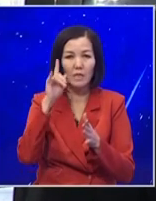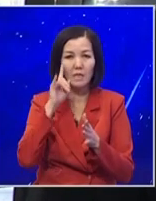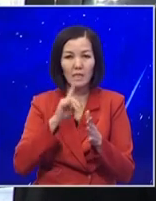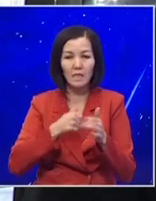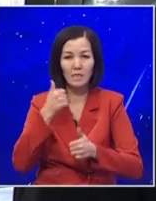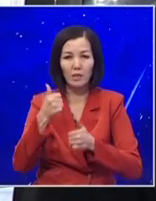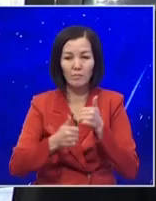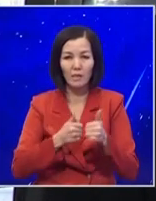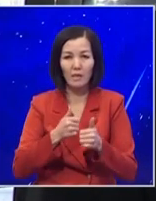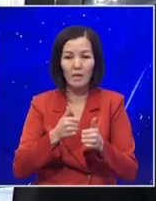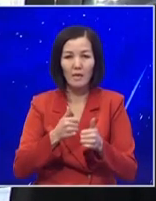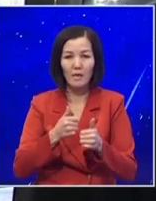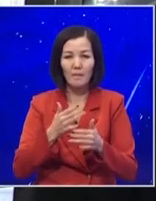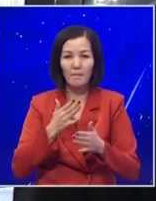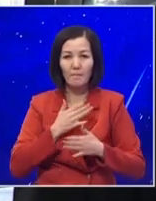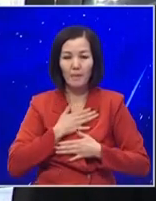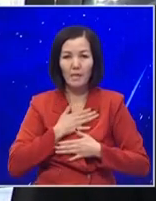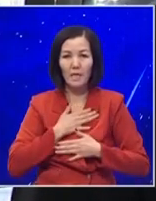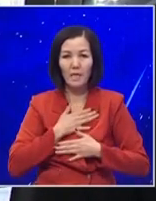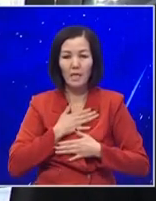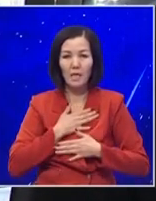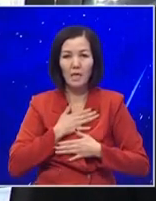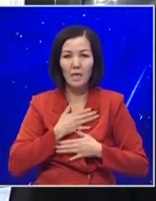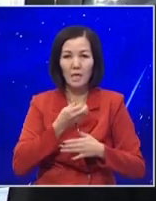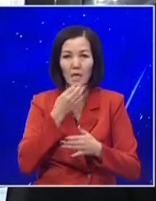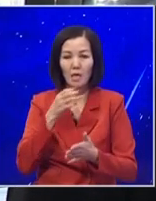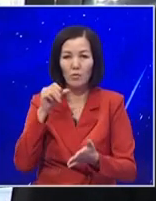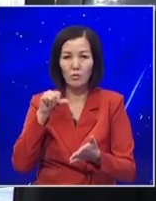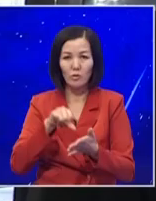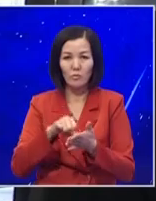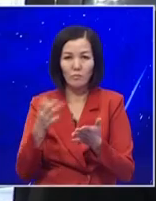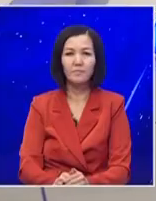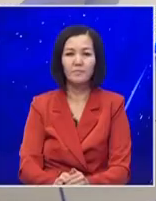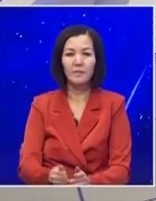Казахстана, там мы должны показать свою идеальную форму, хорошие результаты.